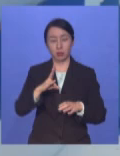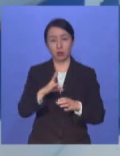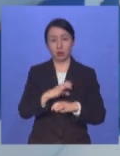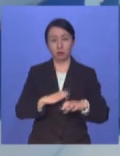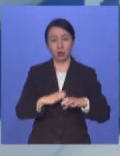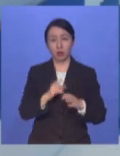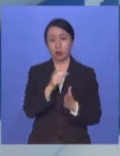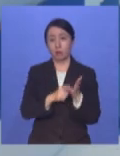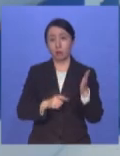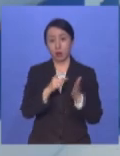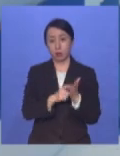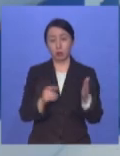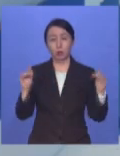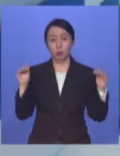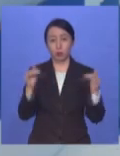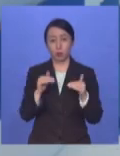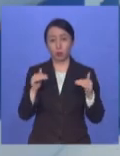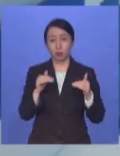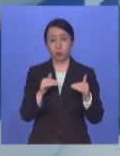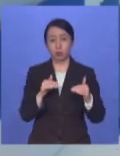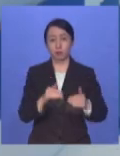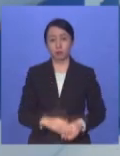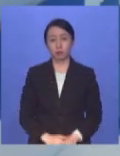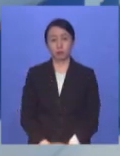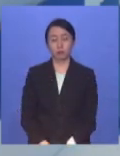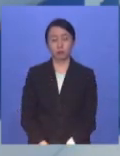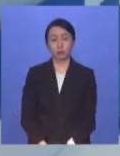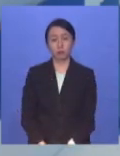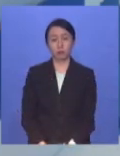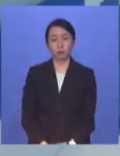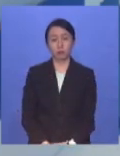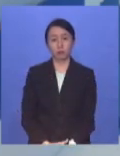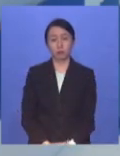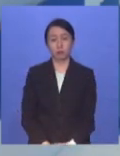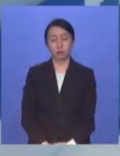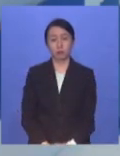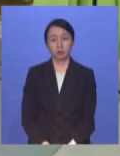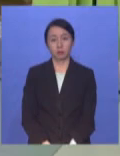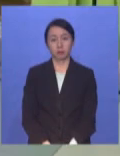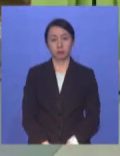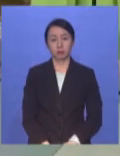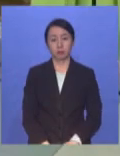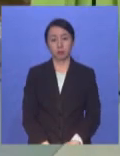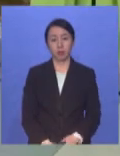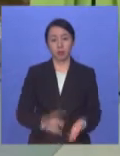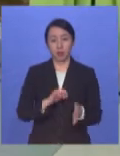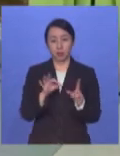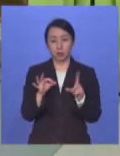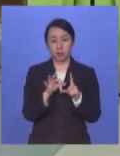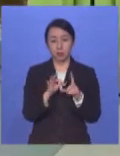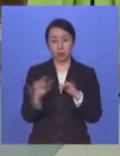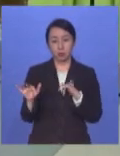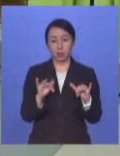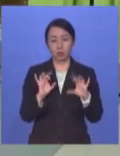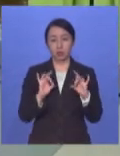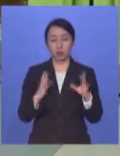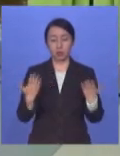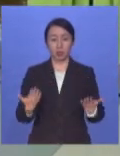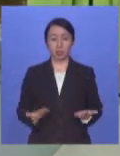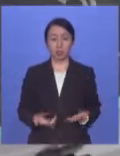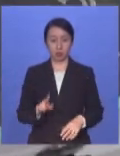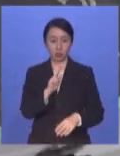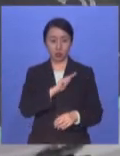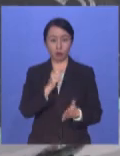Академии национальной гвардии, поэты и студенты колледжей. Моя коллега с подробностями. Цель мероприятия – рассказать о жизни и